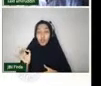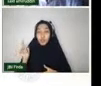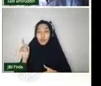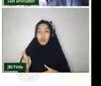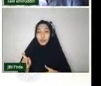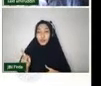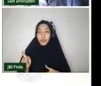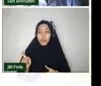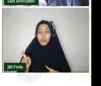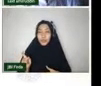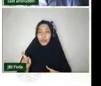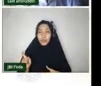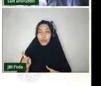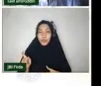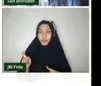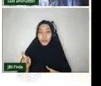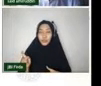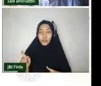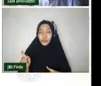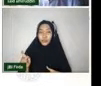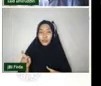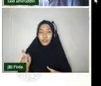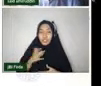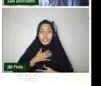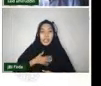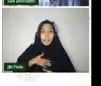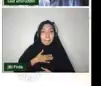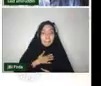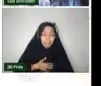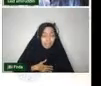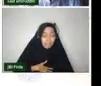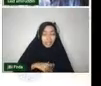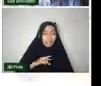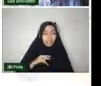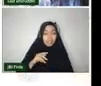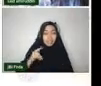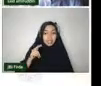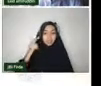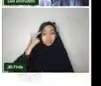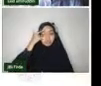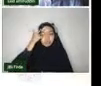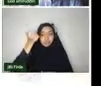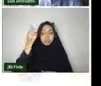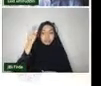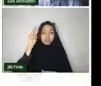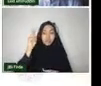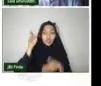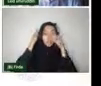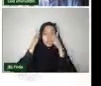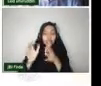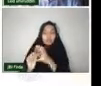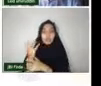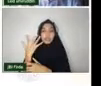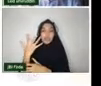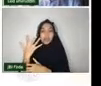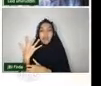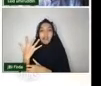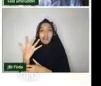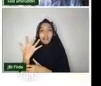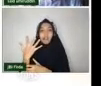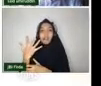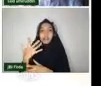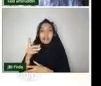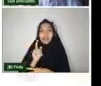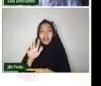perlu kesabaran, artinya perlu juga kecerdasan gimana untuk memperhatikan perkembangan-perkembangan yang ada pada